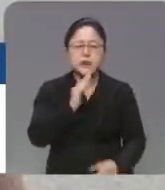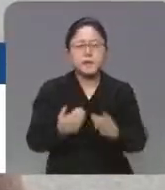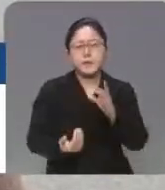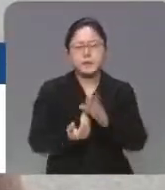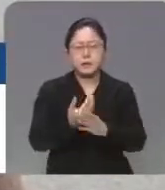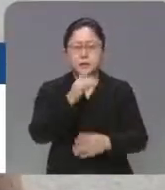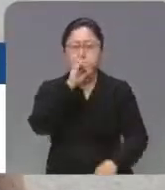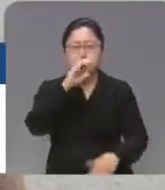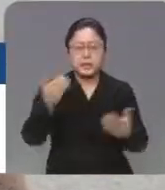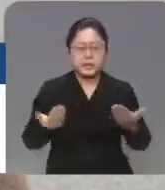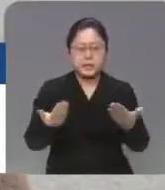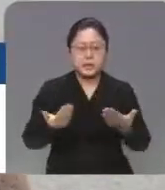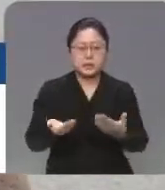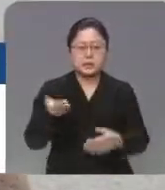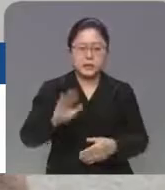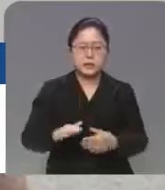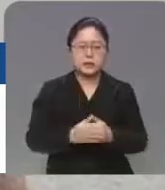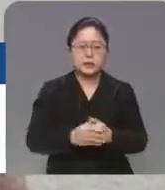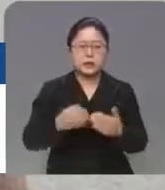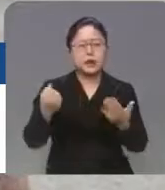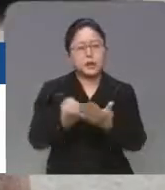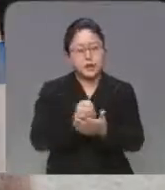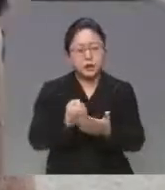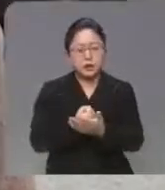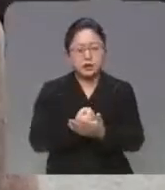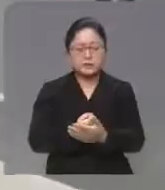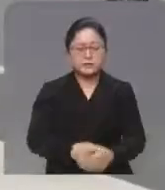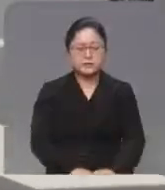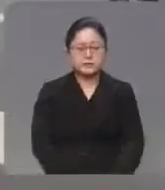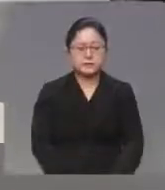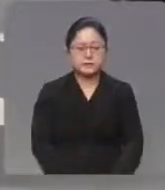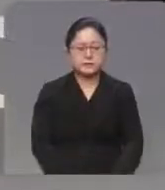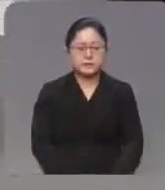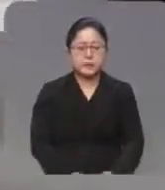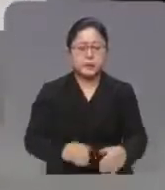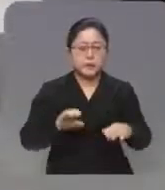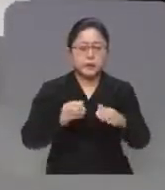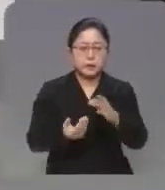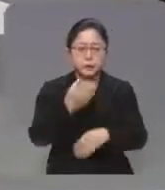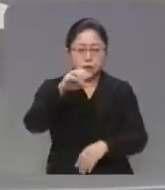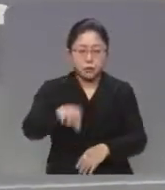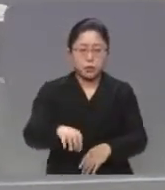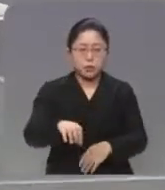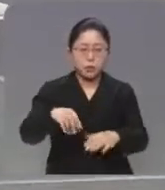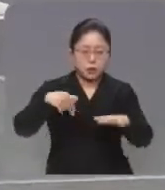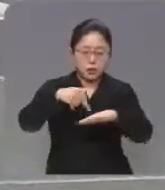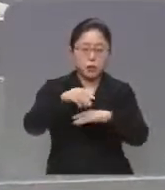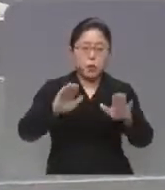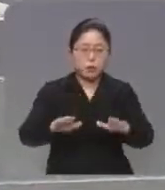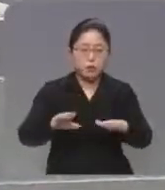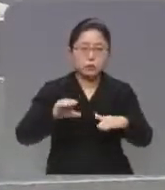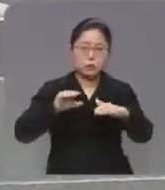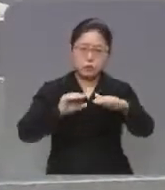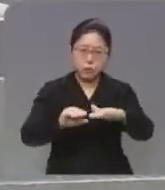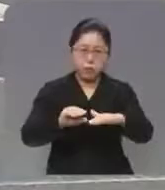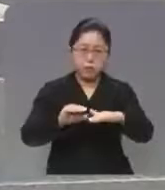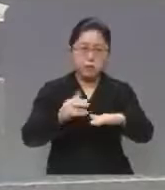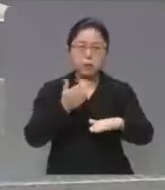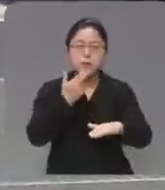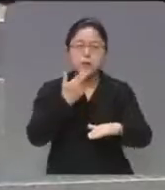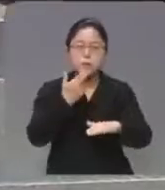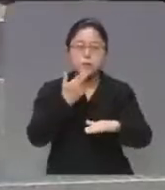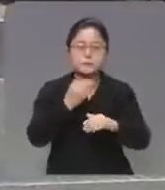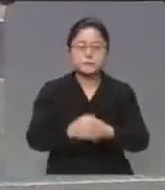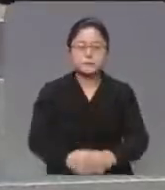있어서는 안 되는 일인데 안타깝기도 하고. 사고 현장 횡단보도에서는 오늘도 일시정지하는 차량을